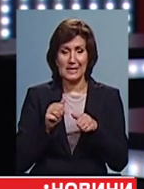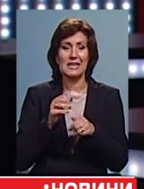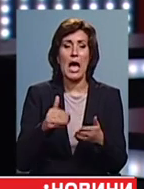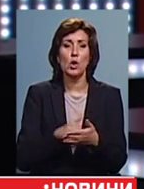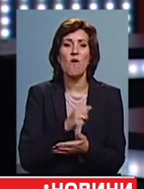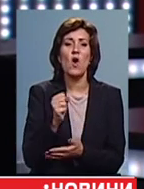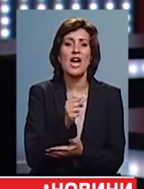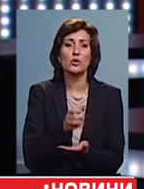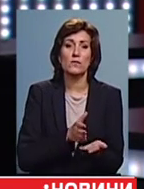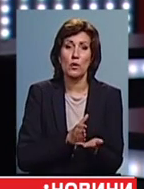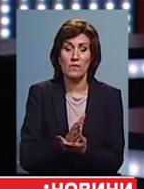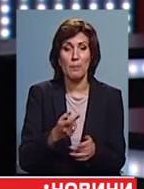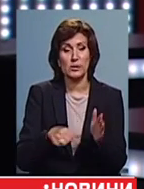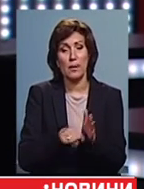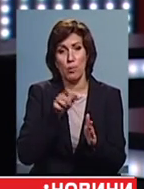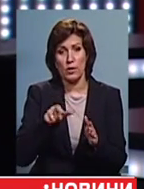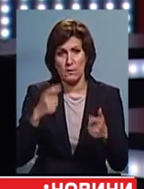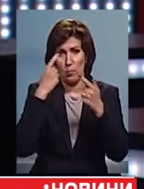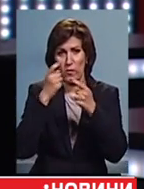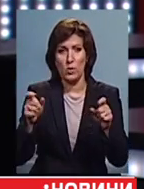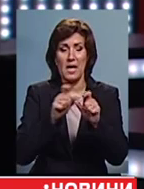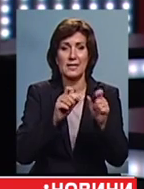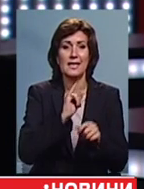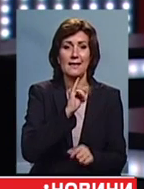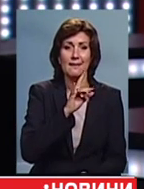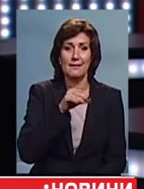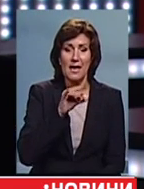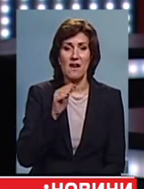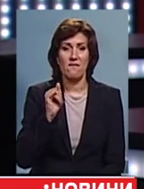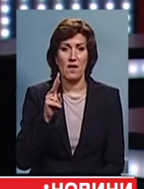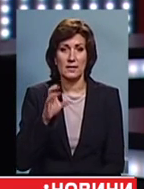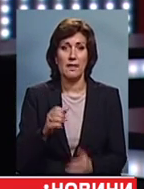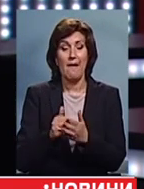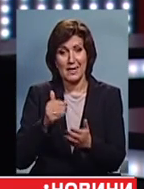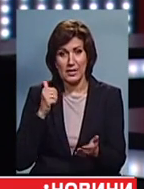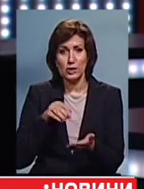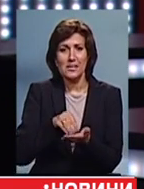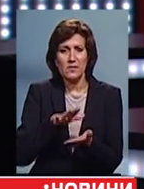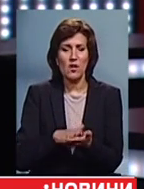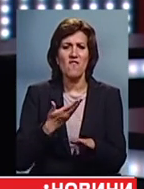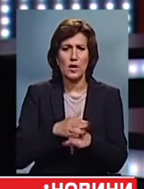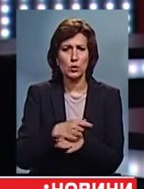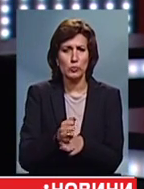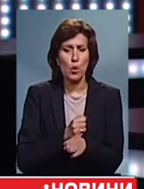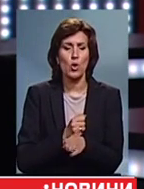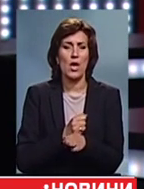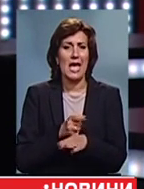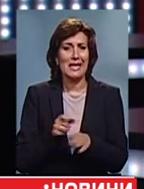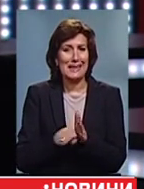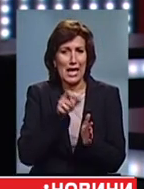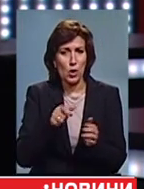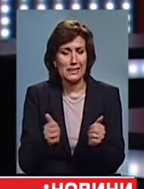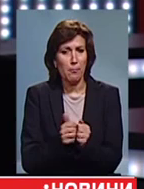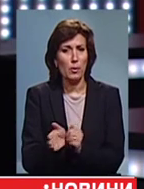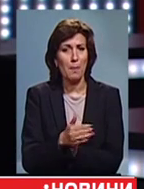Новоазовському напрямку. Про це бойовики повідомили агентство «Інтерфакс». Нагадаю, раніше спостерігачі ОБСЄ зафіксували важку зброю терористів